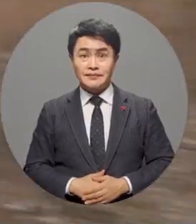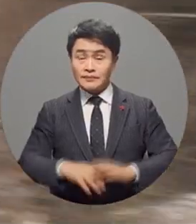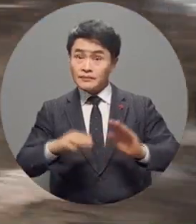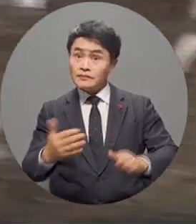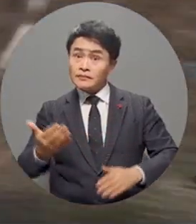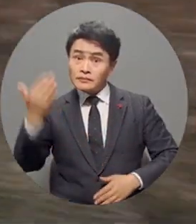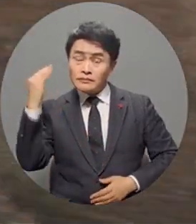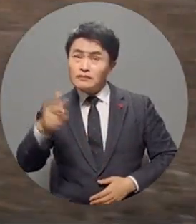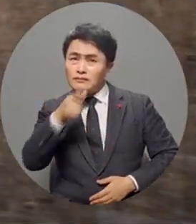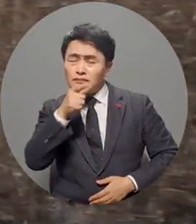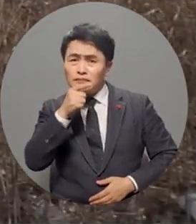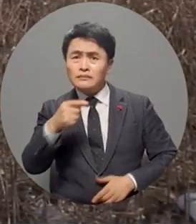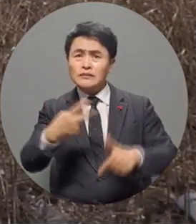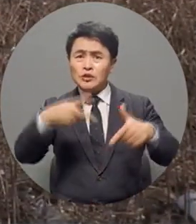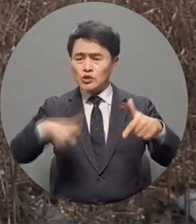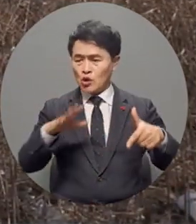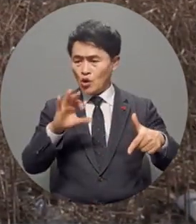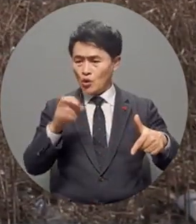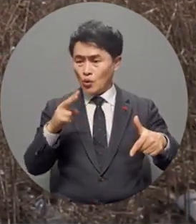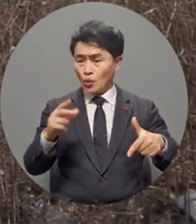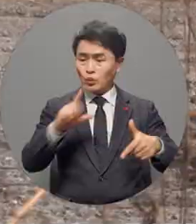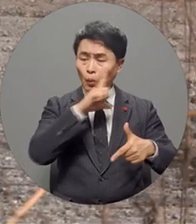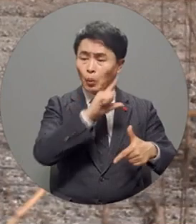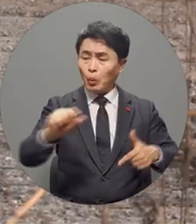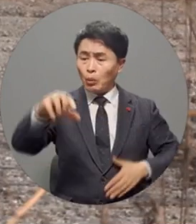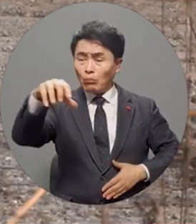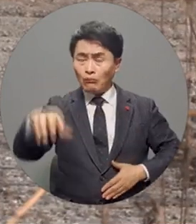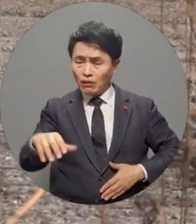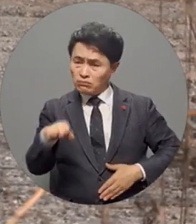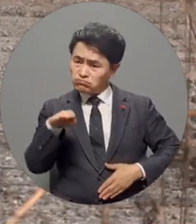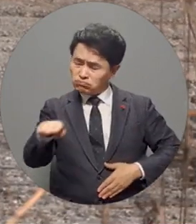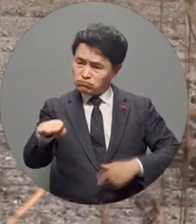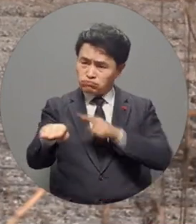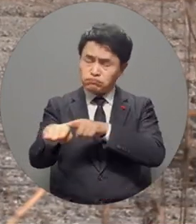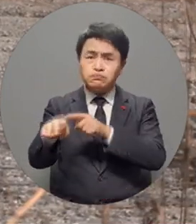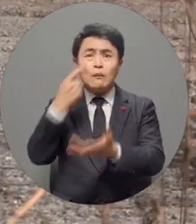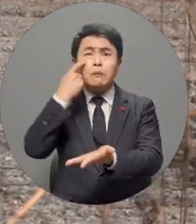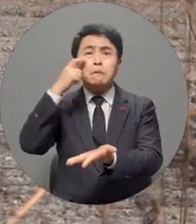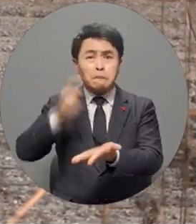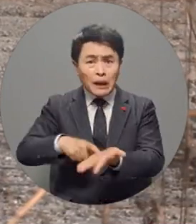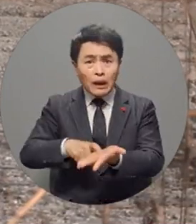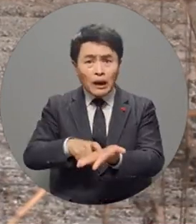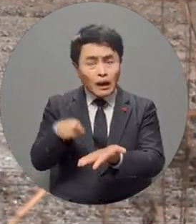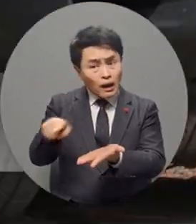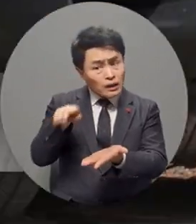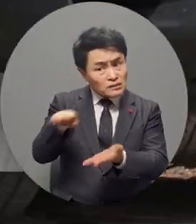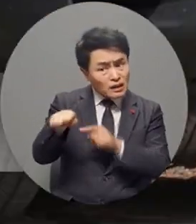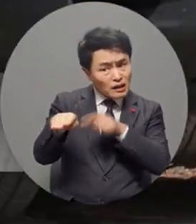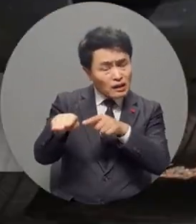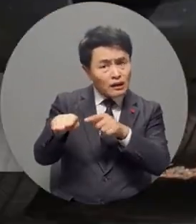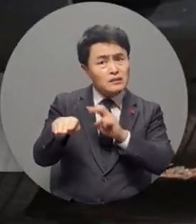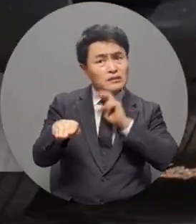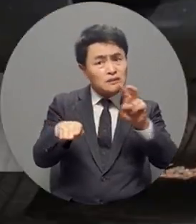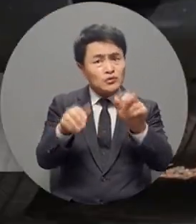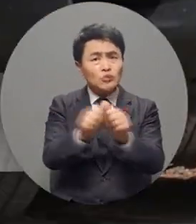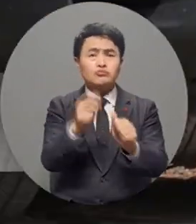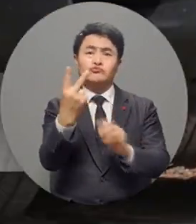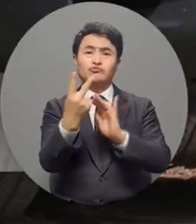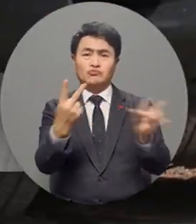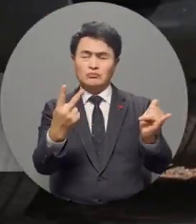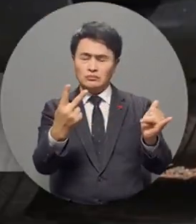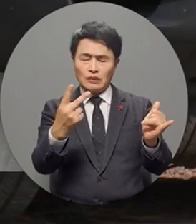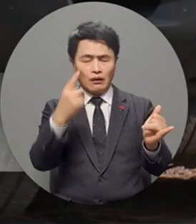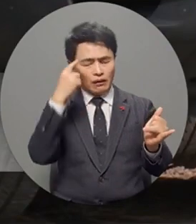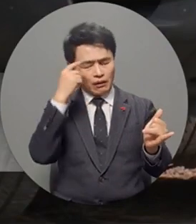지난 수요일 인천 영종도의 외진 공터에서 차량 한 대가 발견됐습니다. 차 안에 있던 20대 남성 두 명은